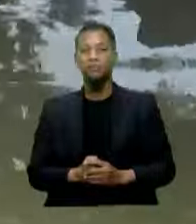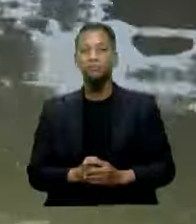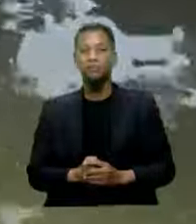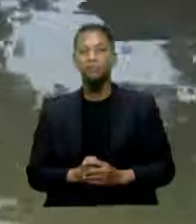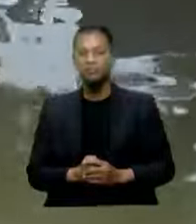melaporkan